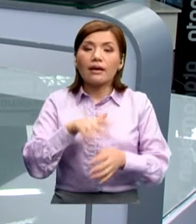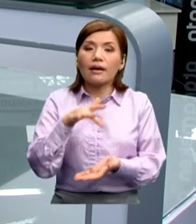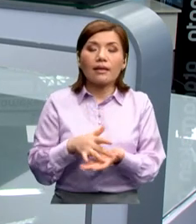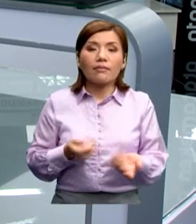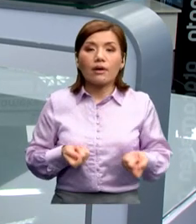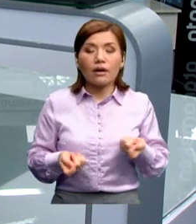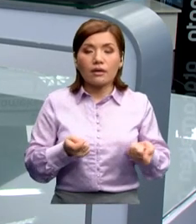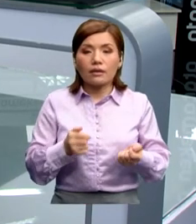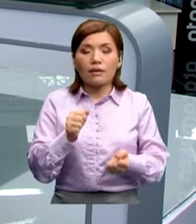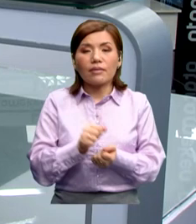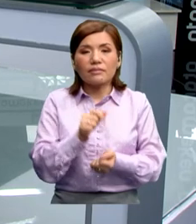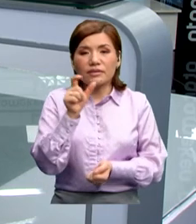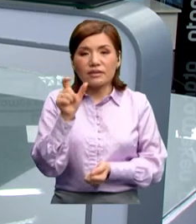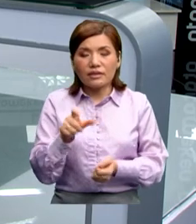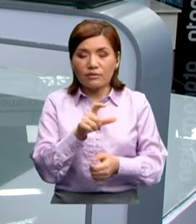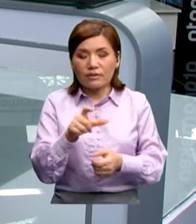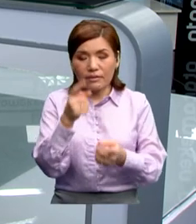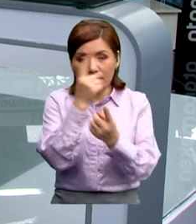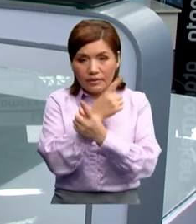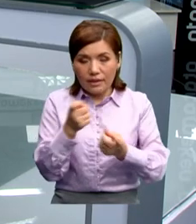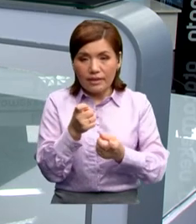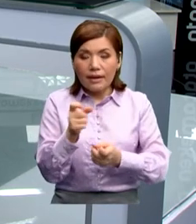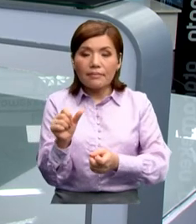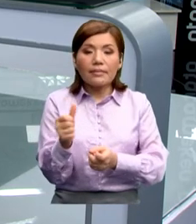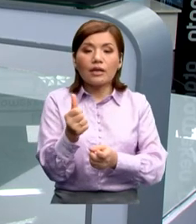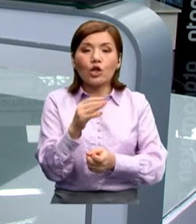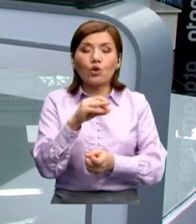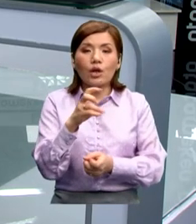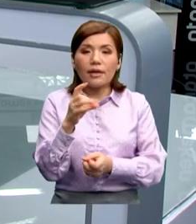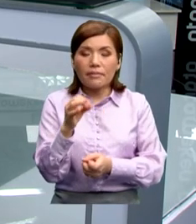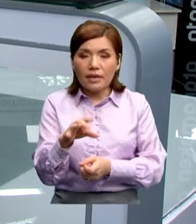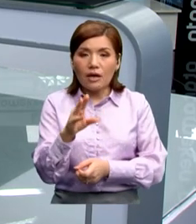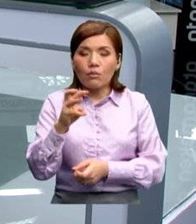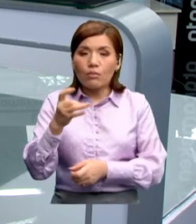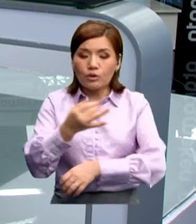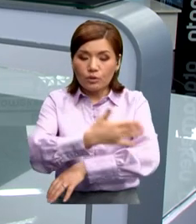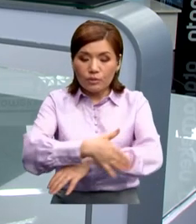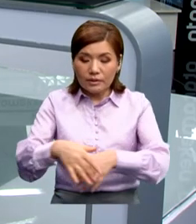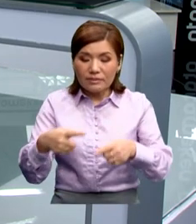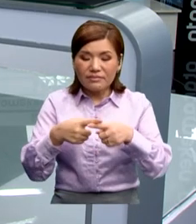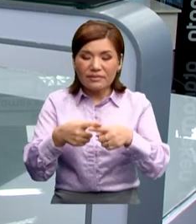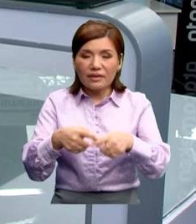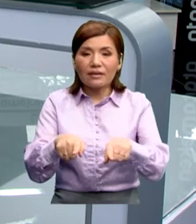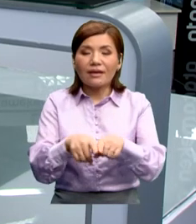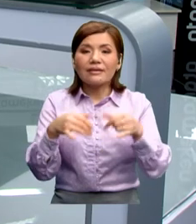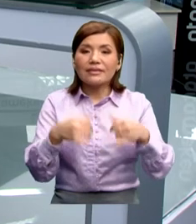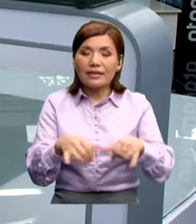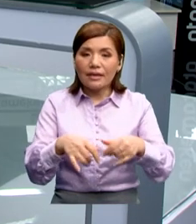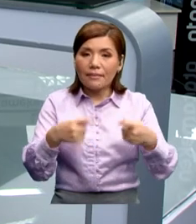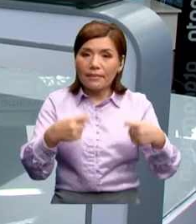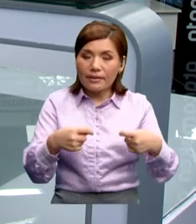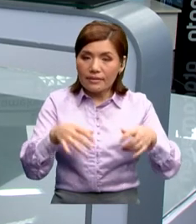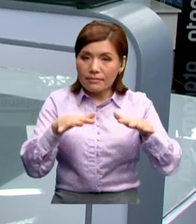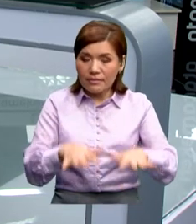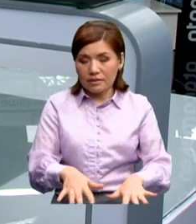әкімдігінің баспасөз қызметі хабарлады. Соның алғашқысы Төле би мен Момышұлы көшелерінің қиылысындағы қоғамдық тамақтану мен сауда